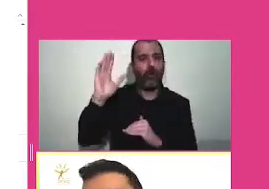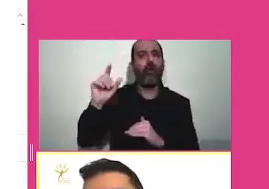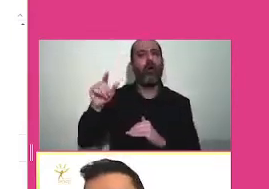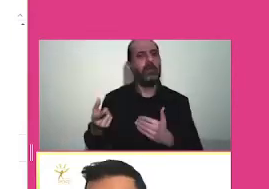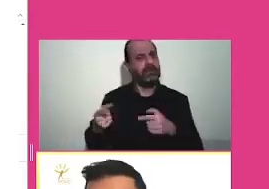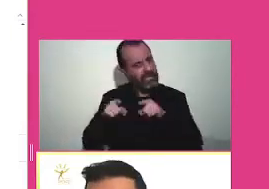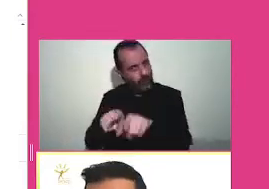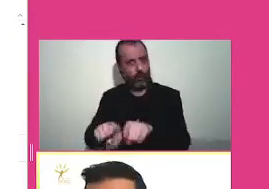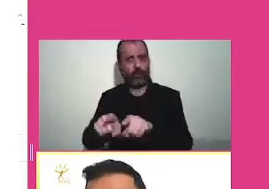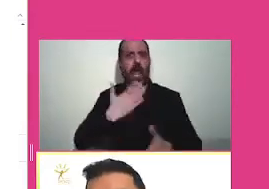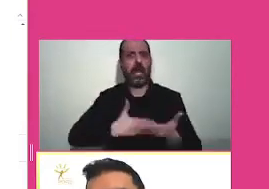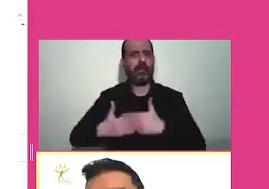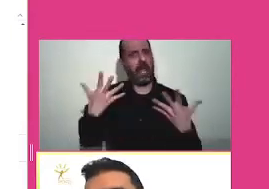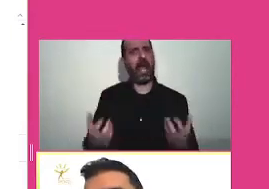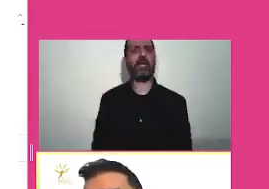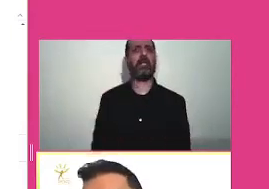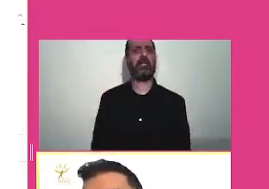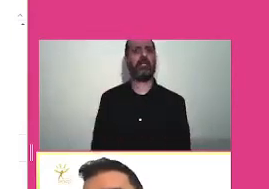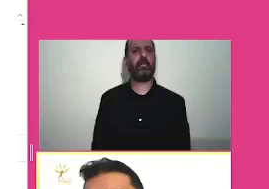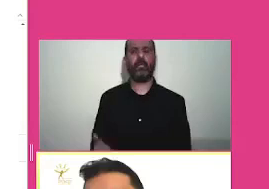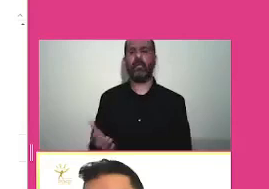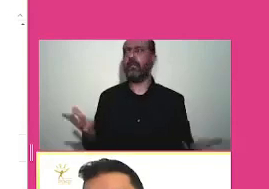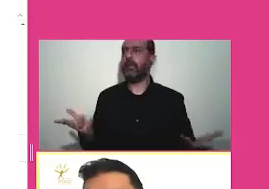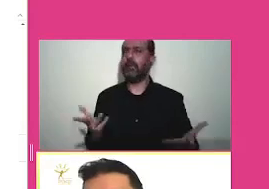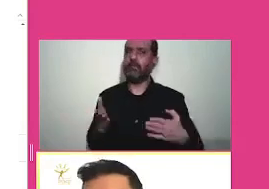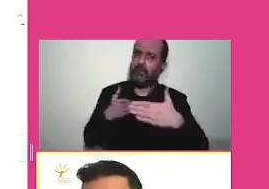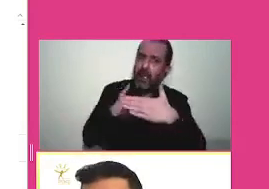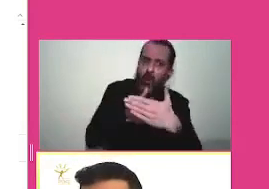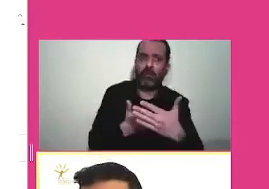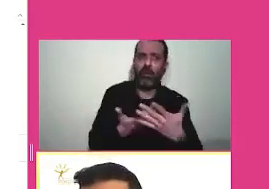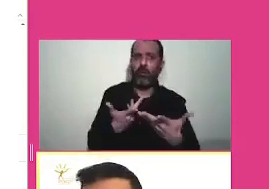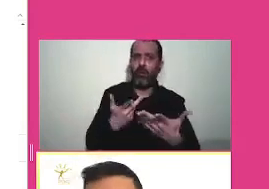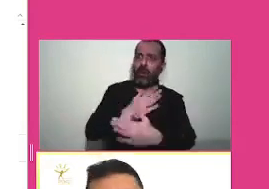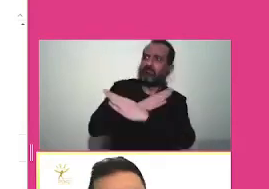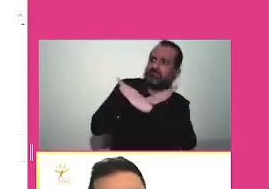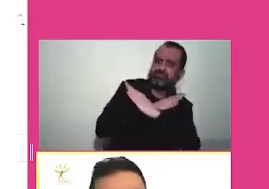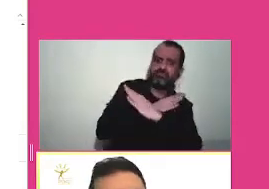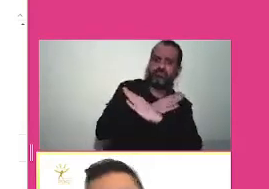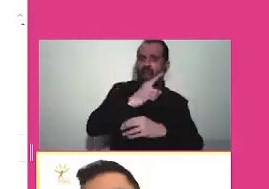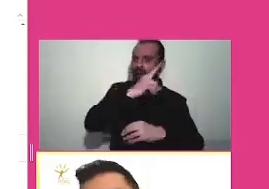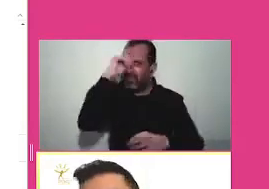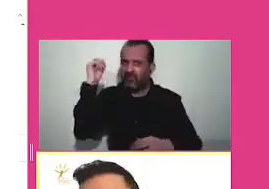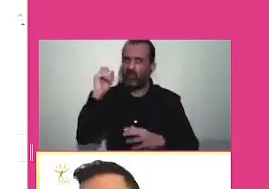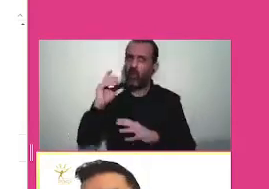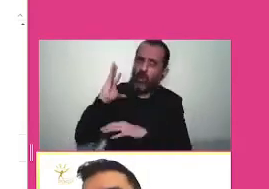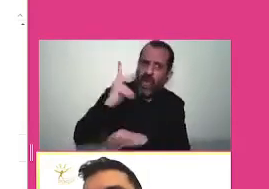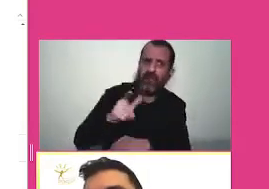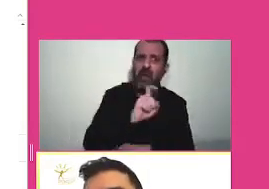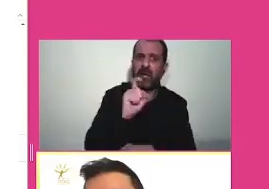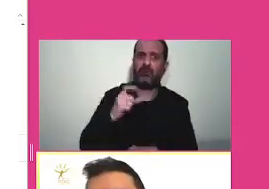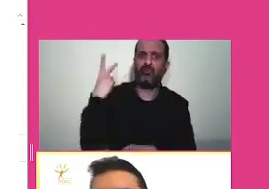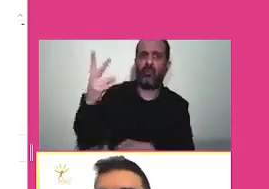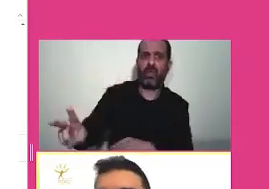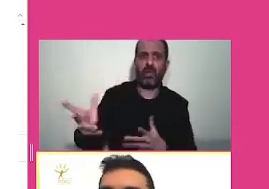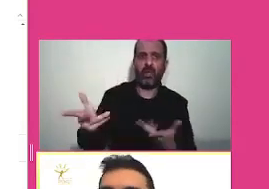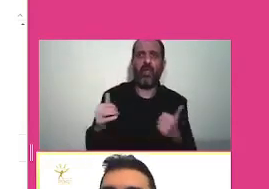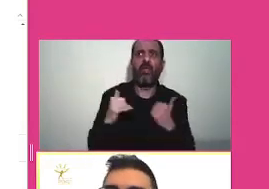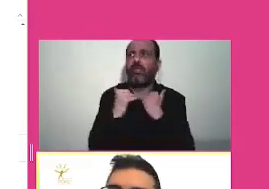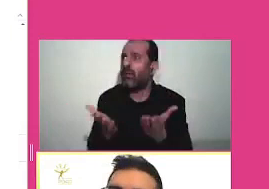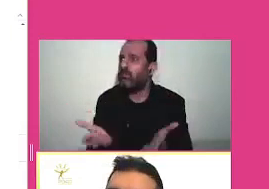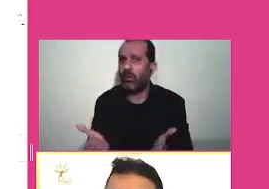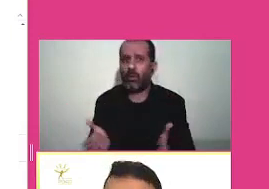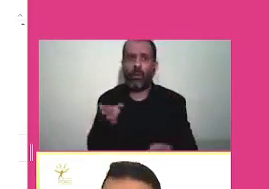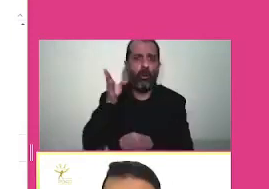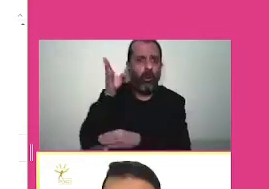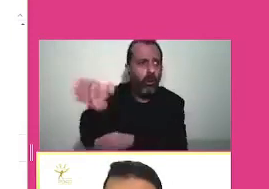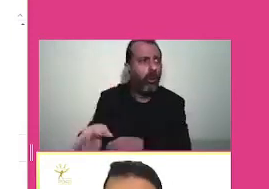μια μορφή αναπηρίας η οποία να τους εμποδίζει πάρα πολύ στην καθημερινότητα και να μην τους αφήνει, να μην τους επιτρέπει είτε να